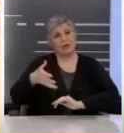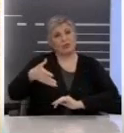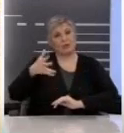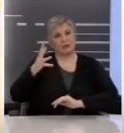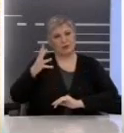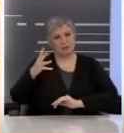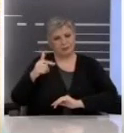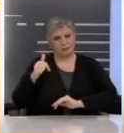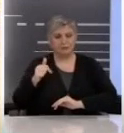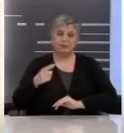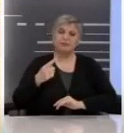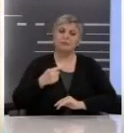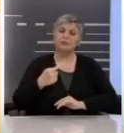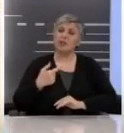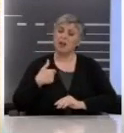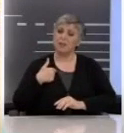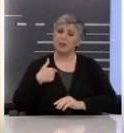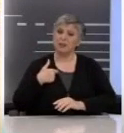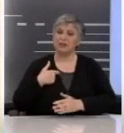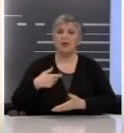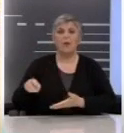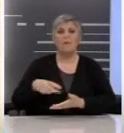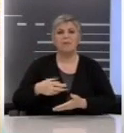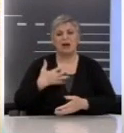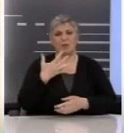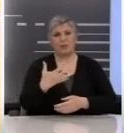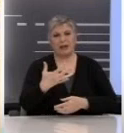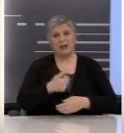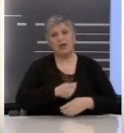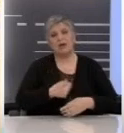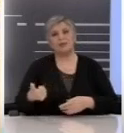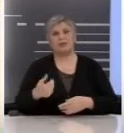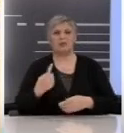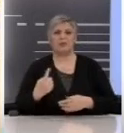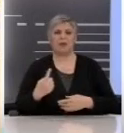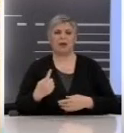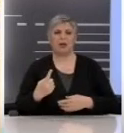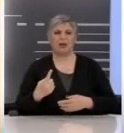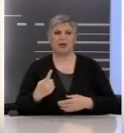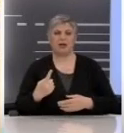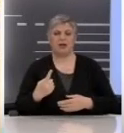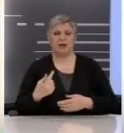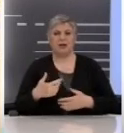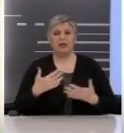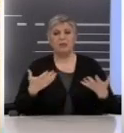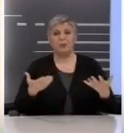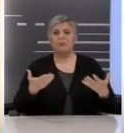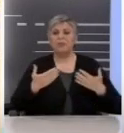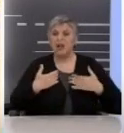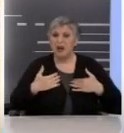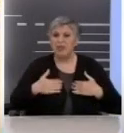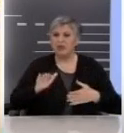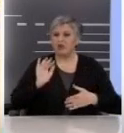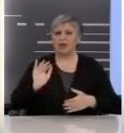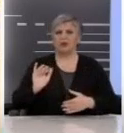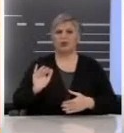5 και δώσαμε 1, και θέλω να ρωτήσω με ειλικρίνεια αν έχουν άλλο τρόπο να κάνουν δημοσιονομική προσαρμογή,